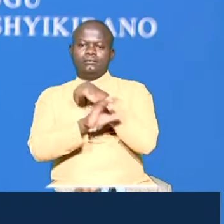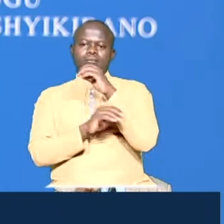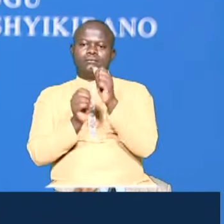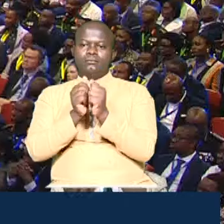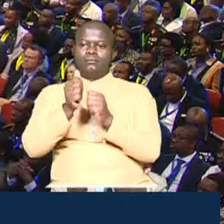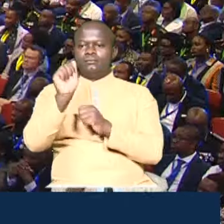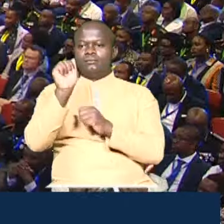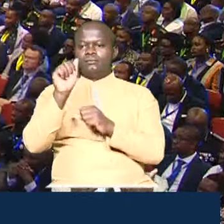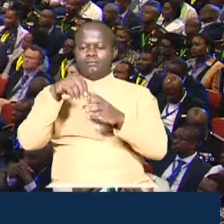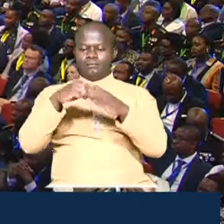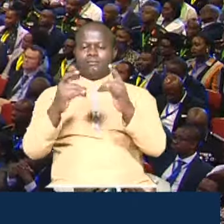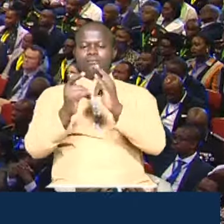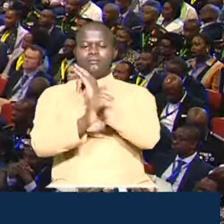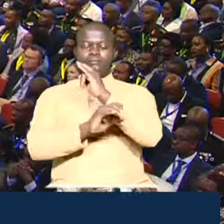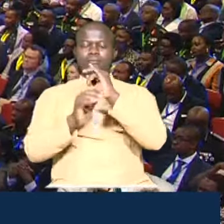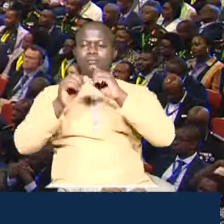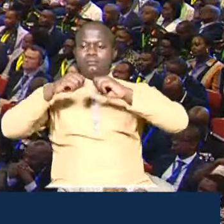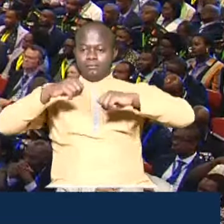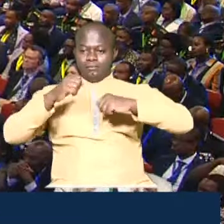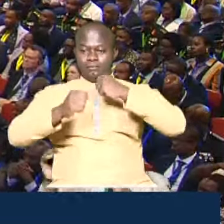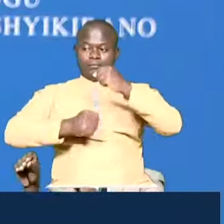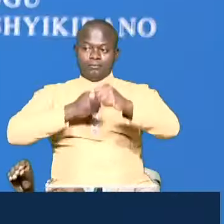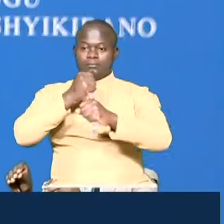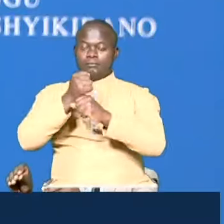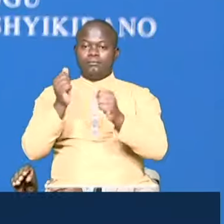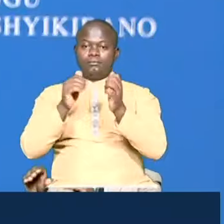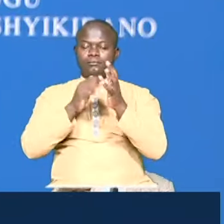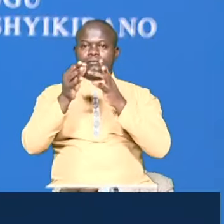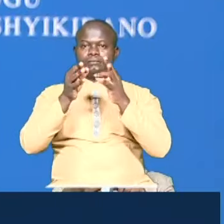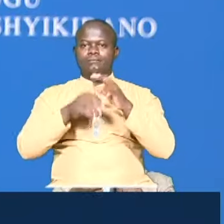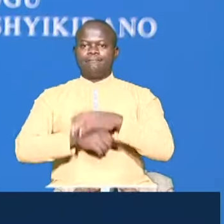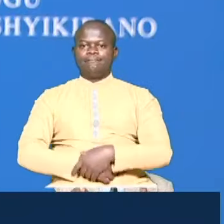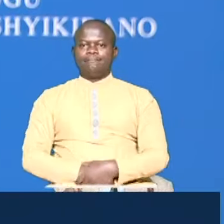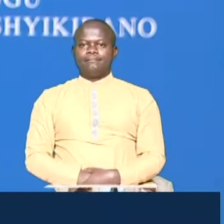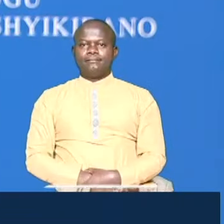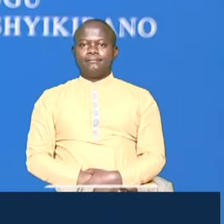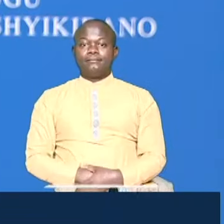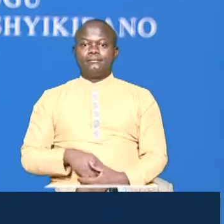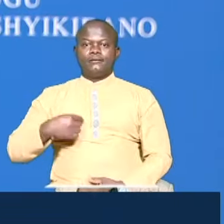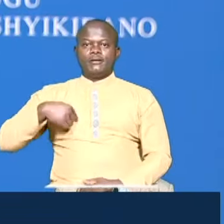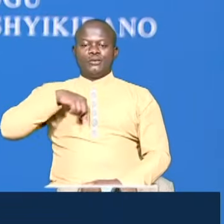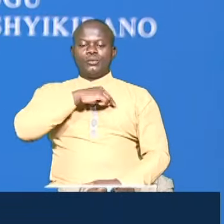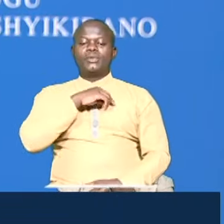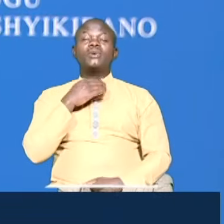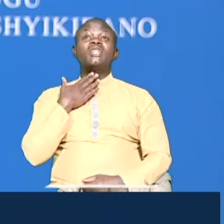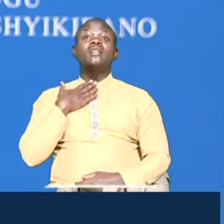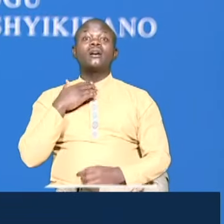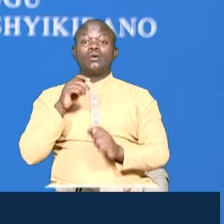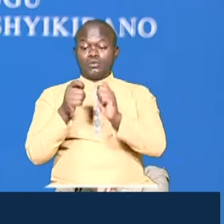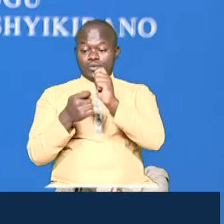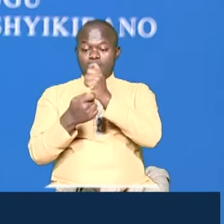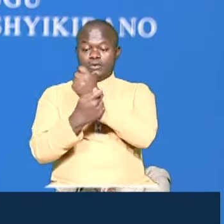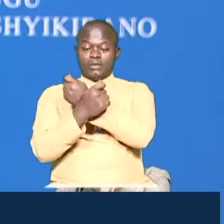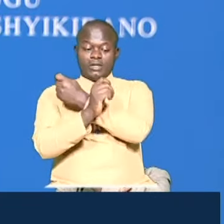Inama y'igihugu y'umushyikirano y'uyu mwaka nabwo yongeye kubigarukaho. Turanashaka ko tuba igihugu